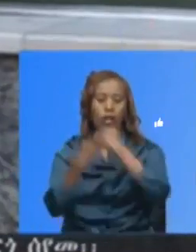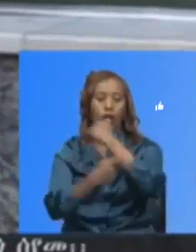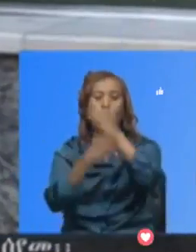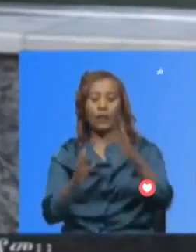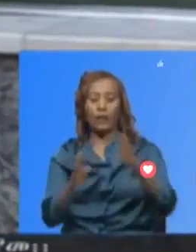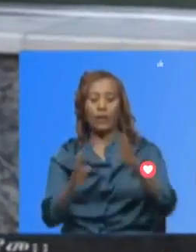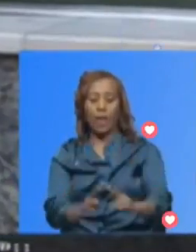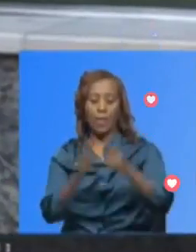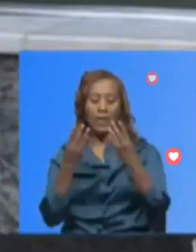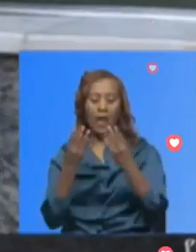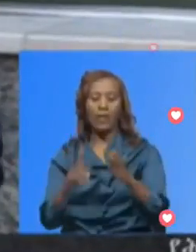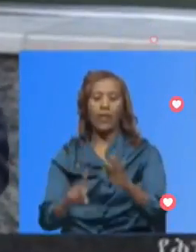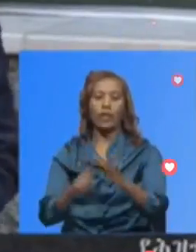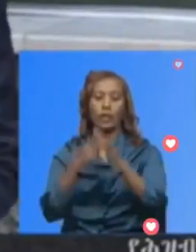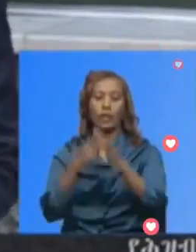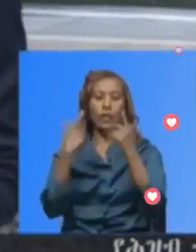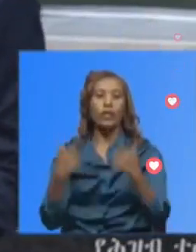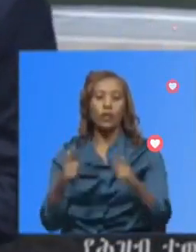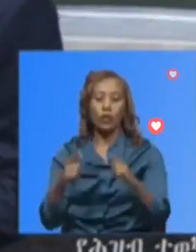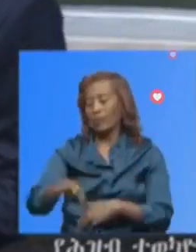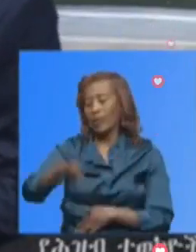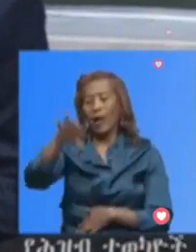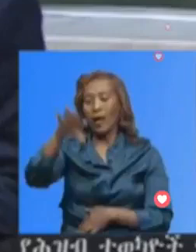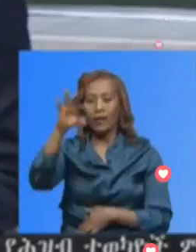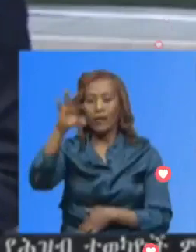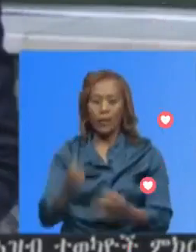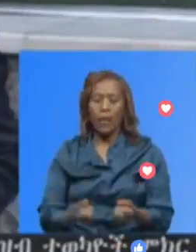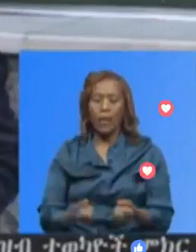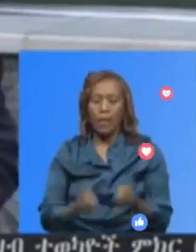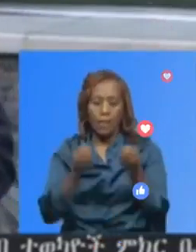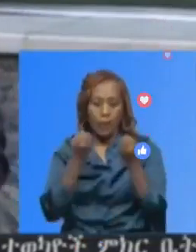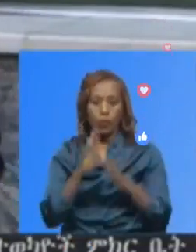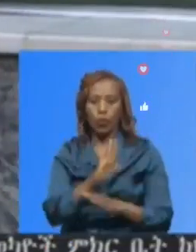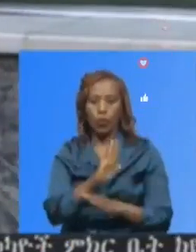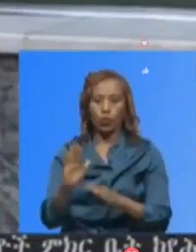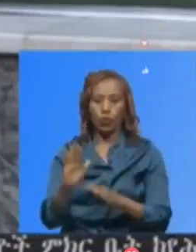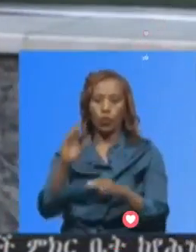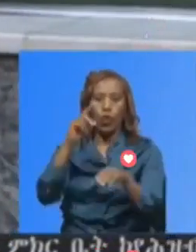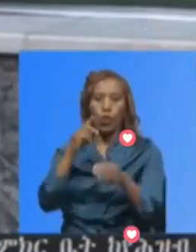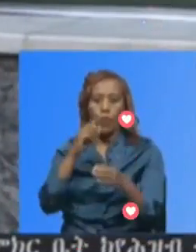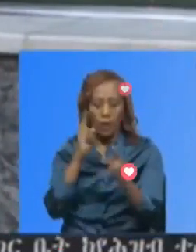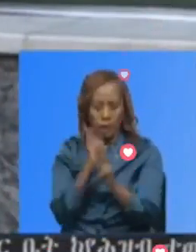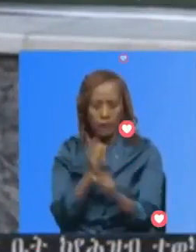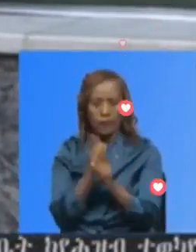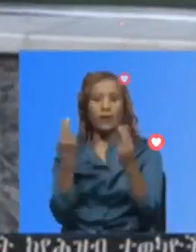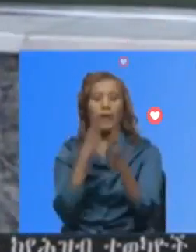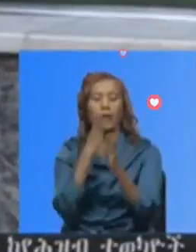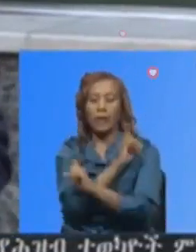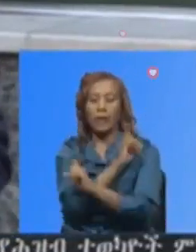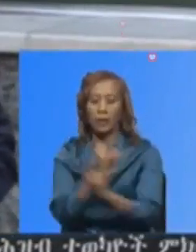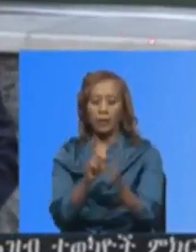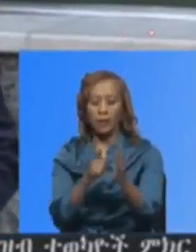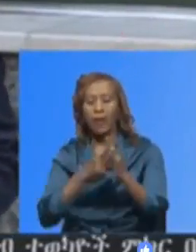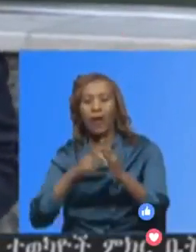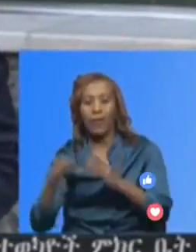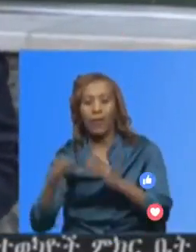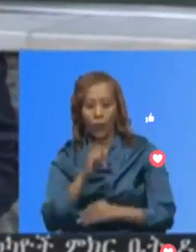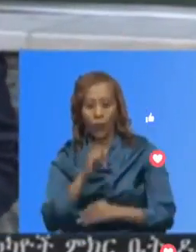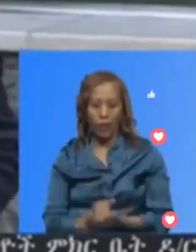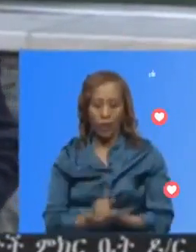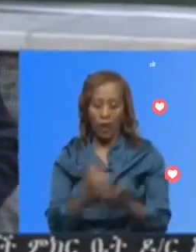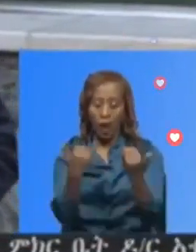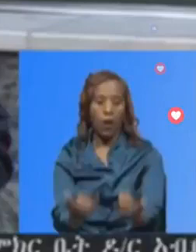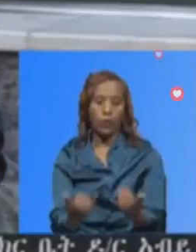ምዕራፍ የመጀመር ድሎችን አግኝተን ብዙዎቹን በወጉ ሳንጠቀምባቸው አምልጠውናል።